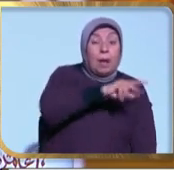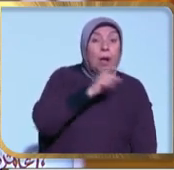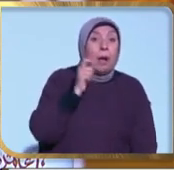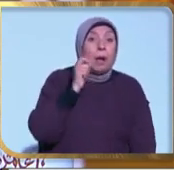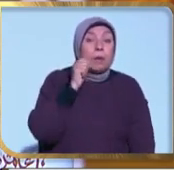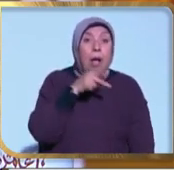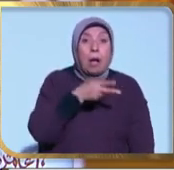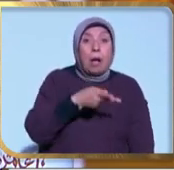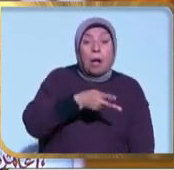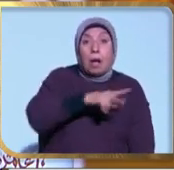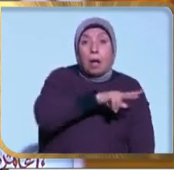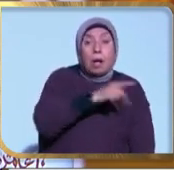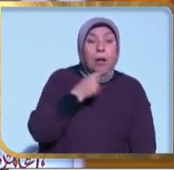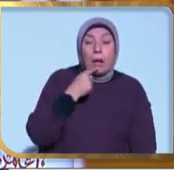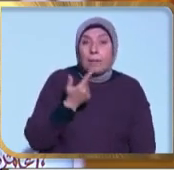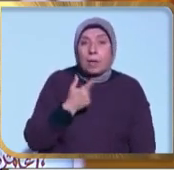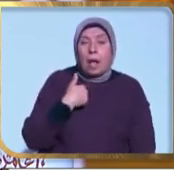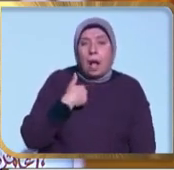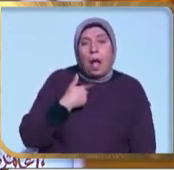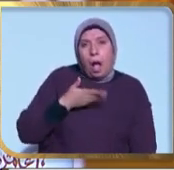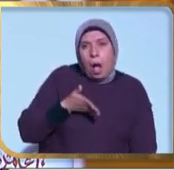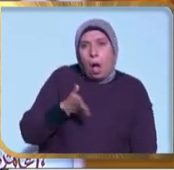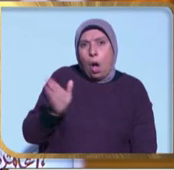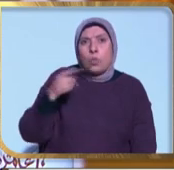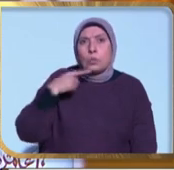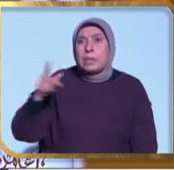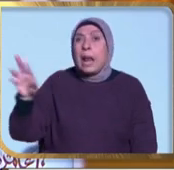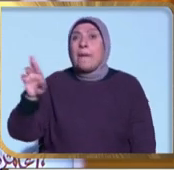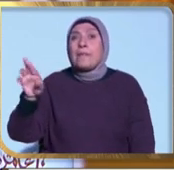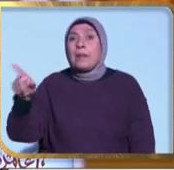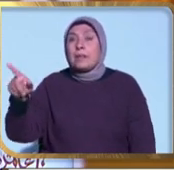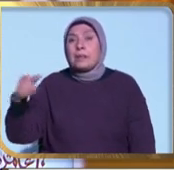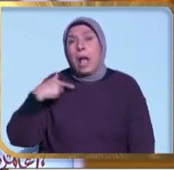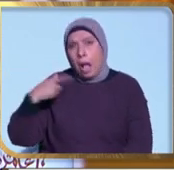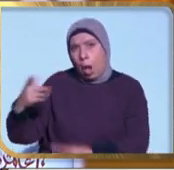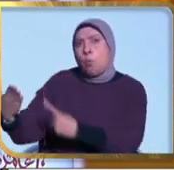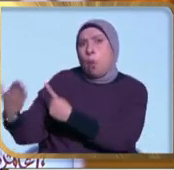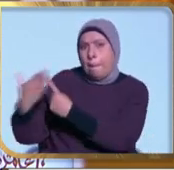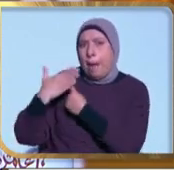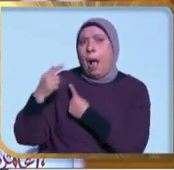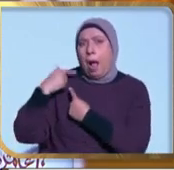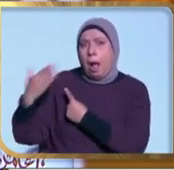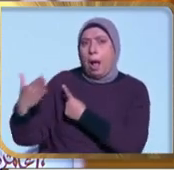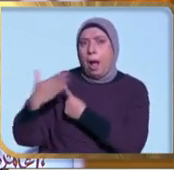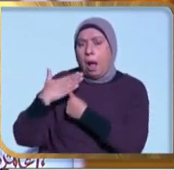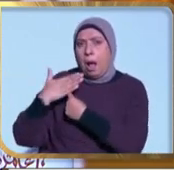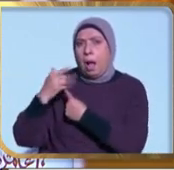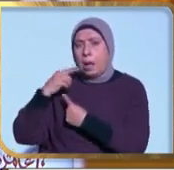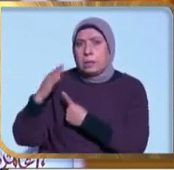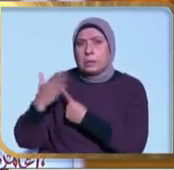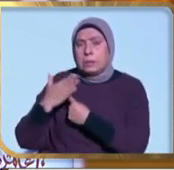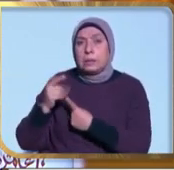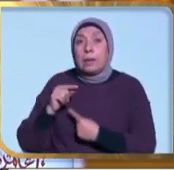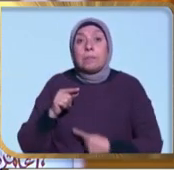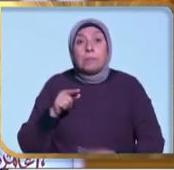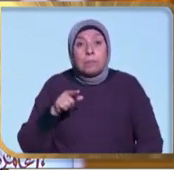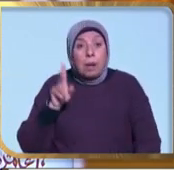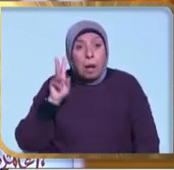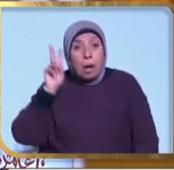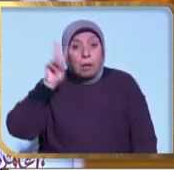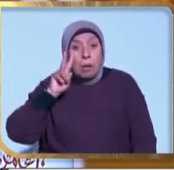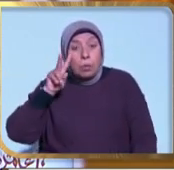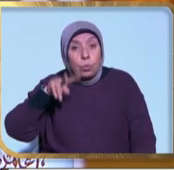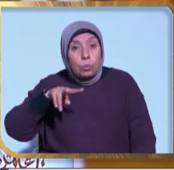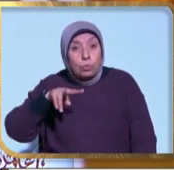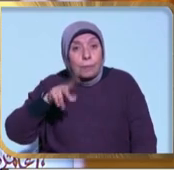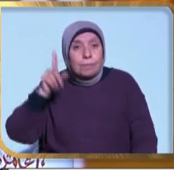النزول واما انا فاني ذاهب الى فلان النصراني بالشام فواليه واتنصب ازل الله تعالى الايه